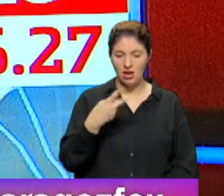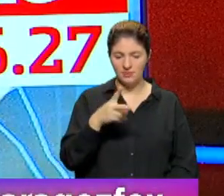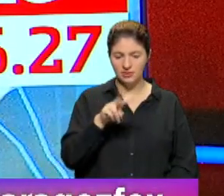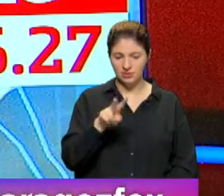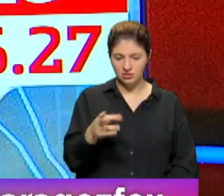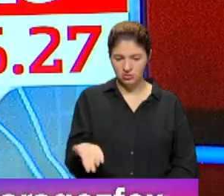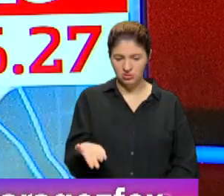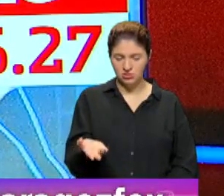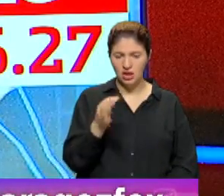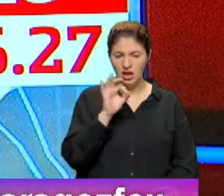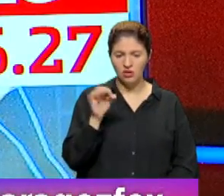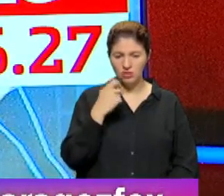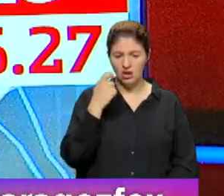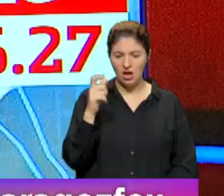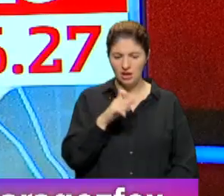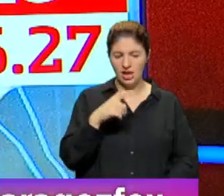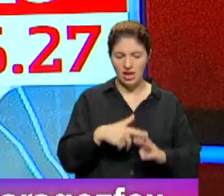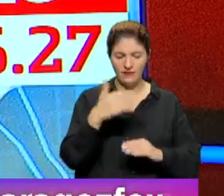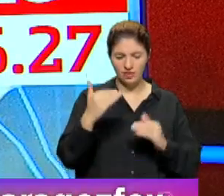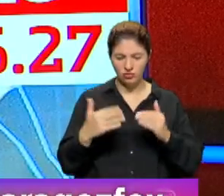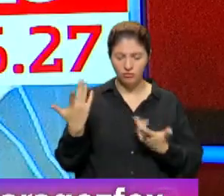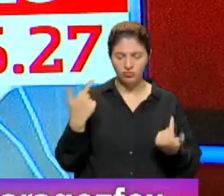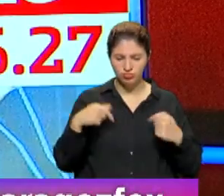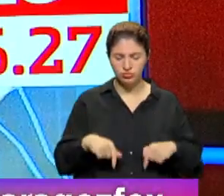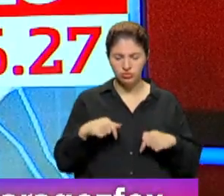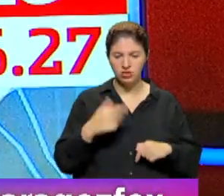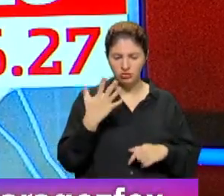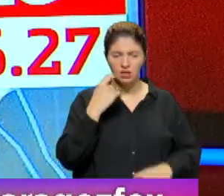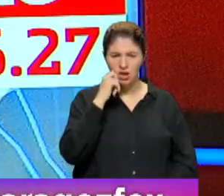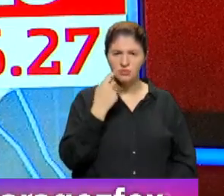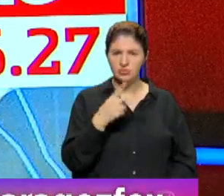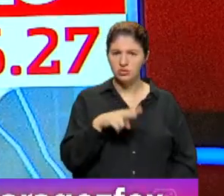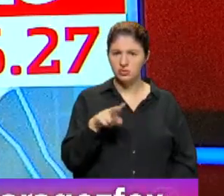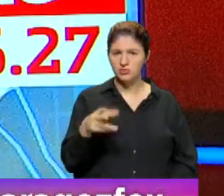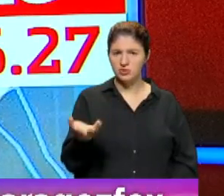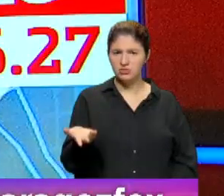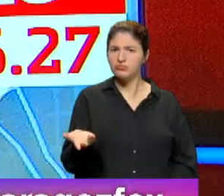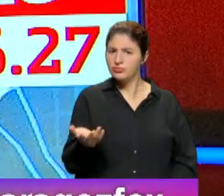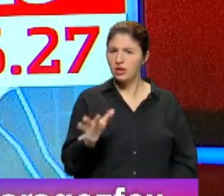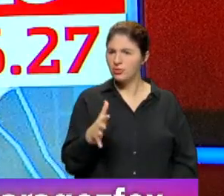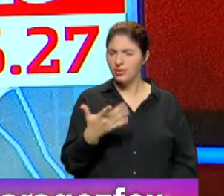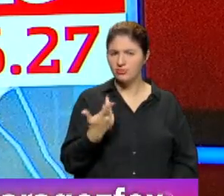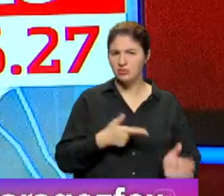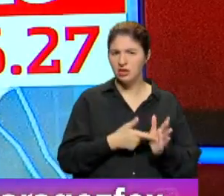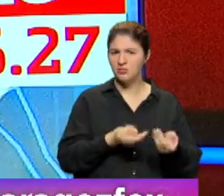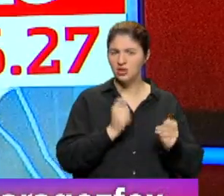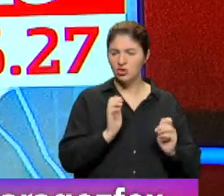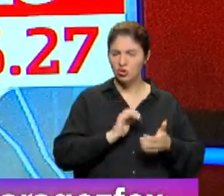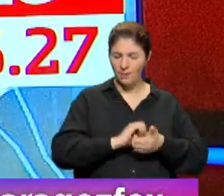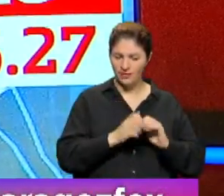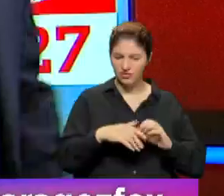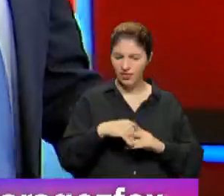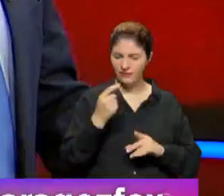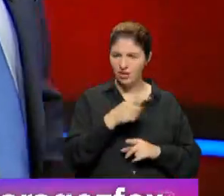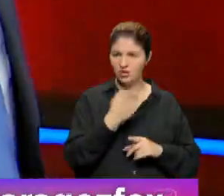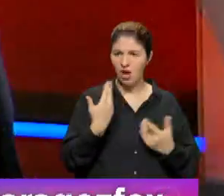2022 Eylül ayının enflasyonu ve bugün de 4 Ekim 2022 acaba Tarım Kredi Kooperatifinde